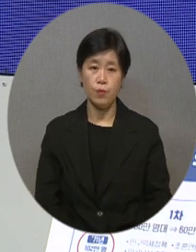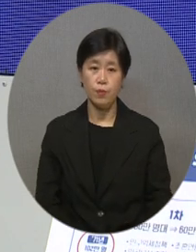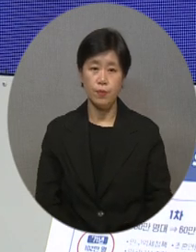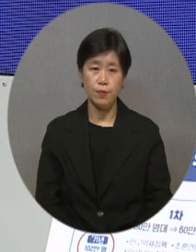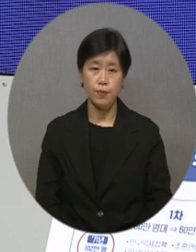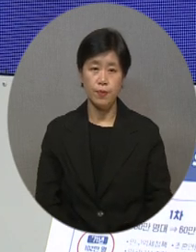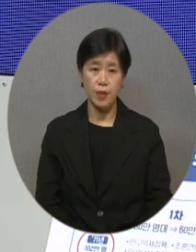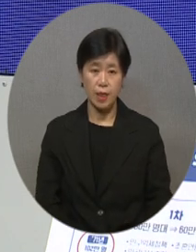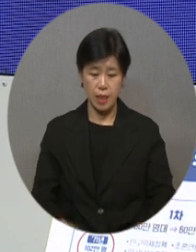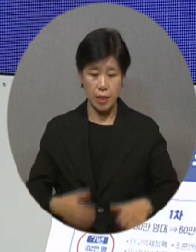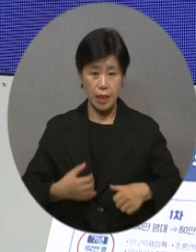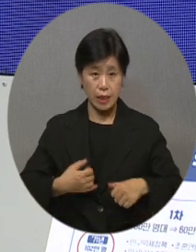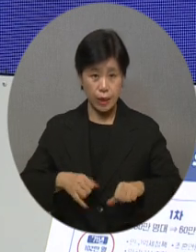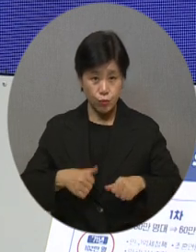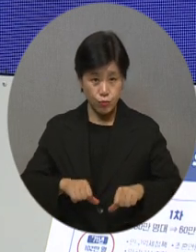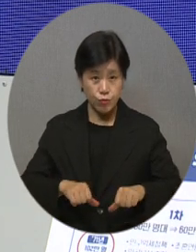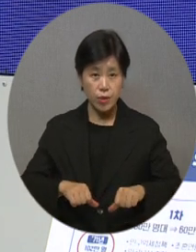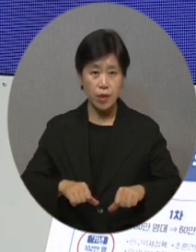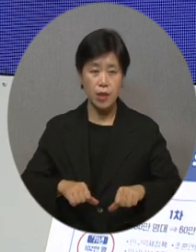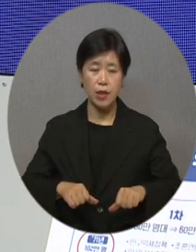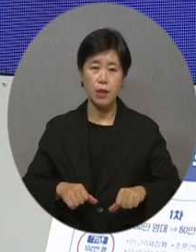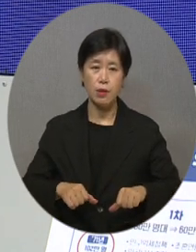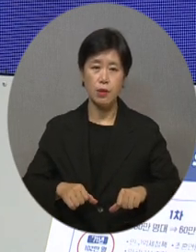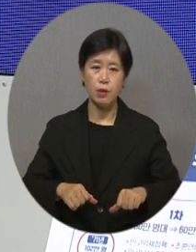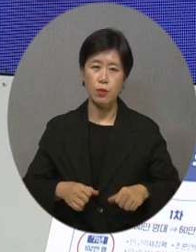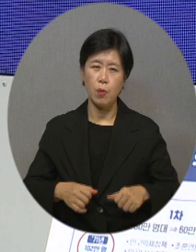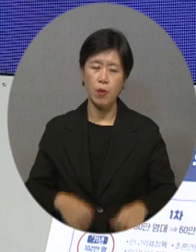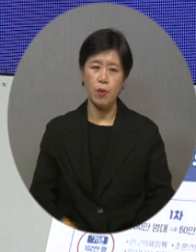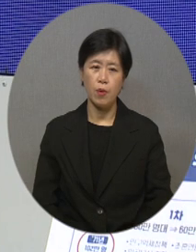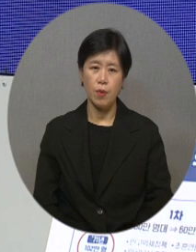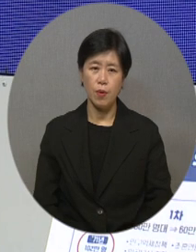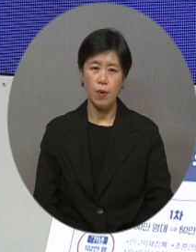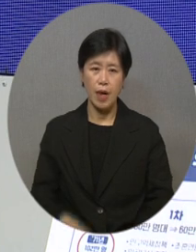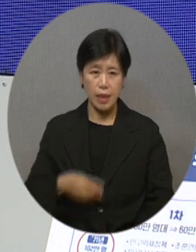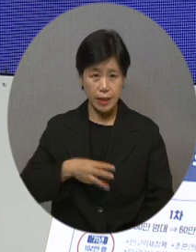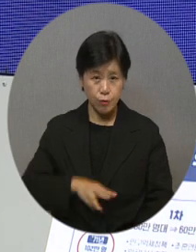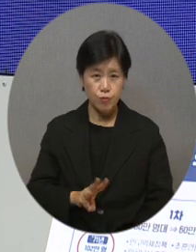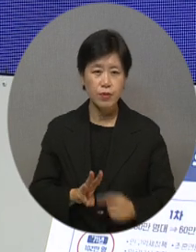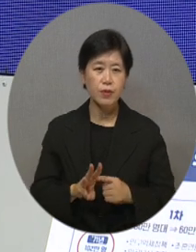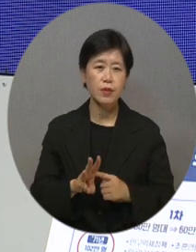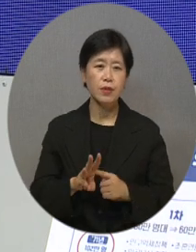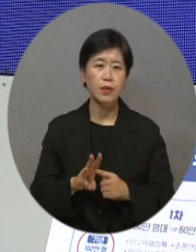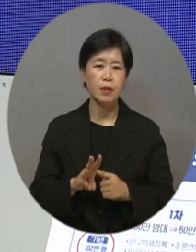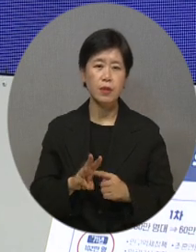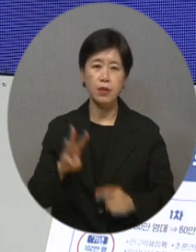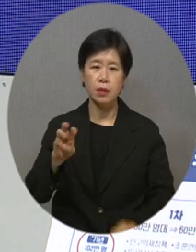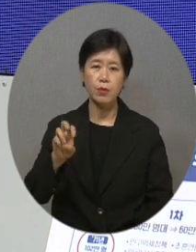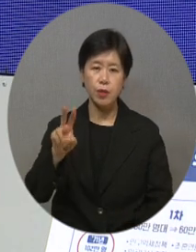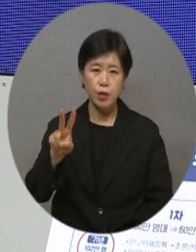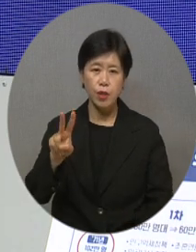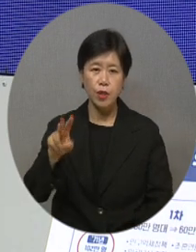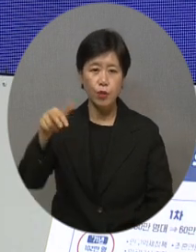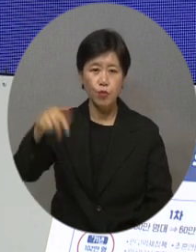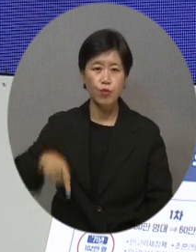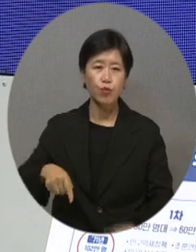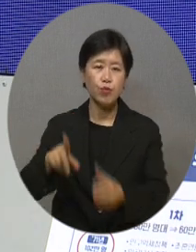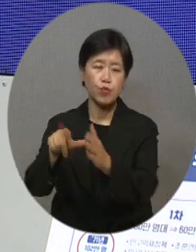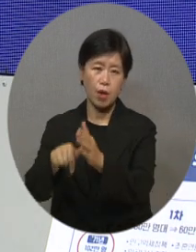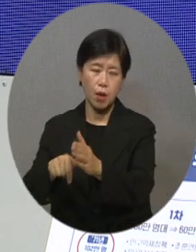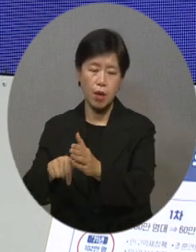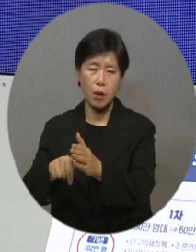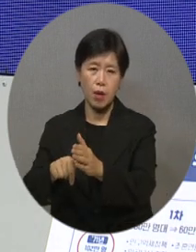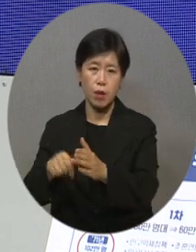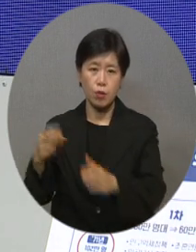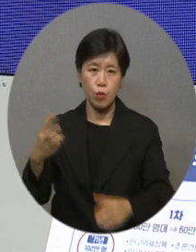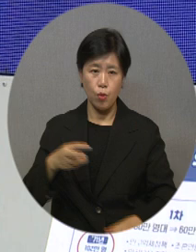나옵니다. 그리고 삼둥이는 32주에 애가 나옵니다. 아. 그리고 사둥이는 28주에 출산을 이미 해버렸어요.